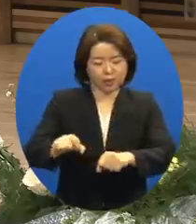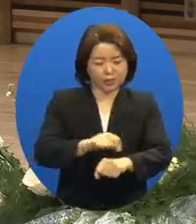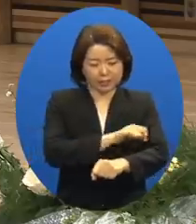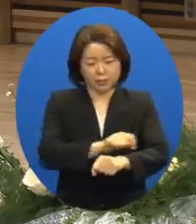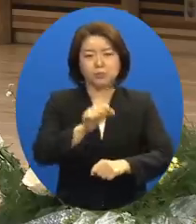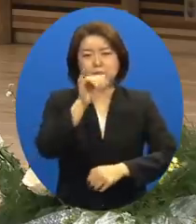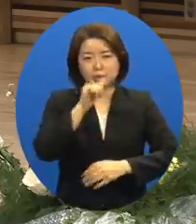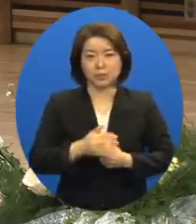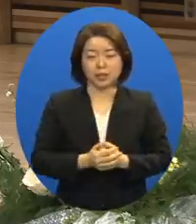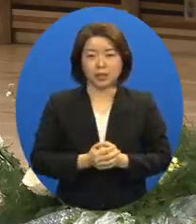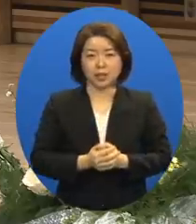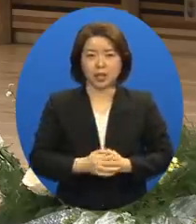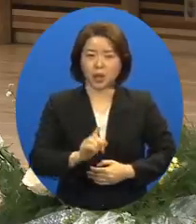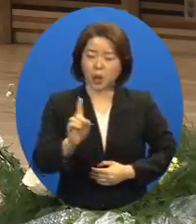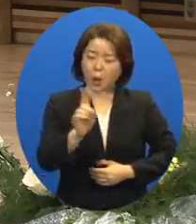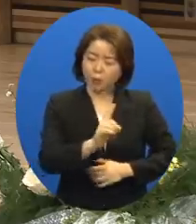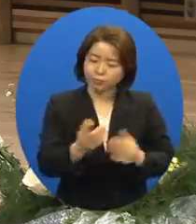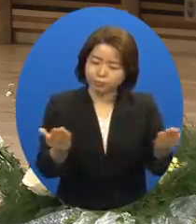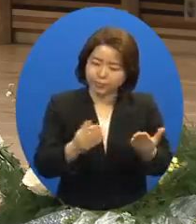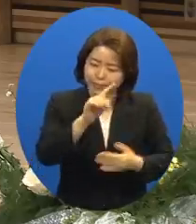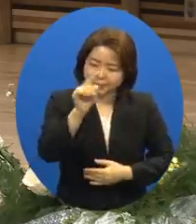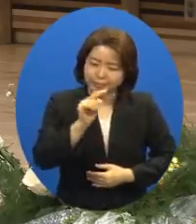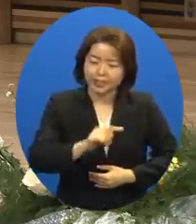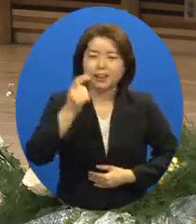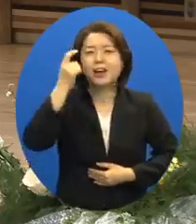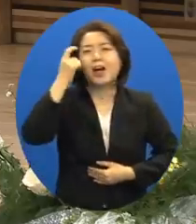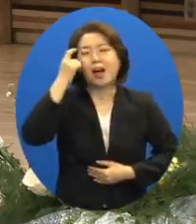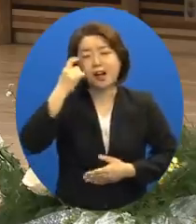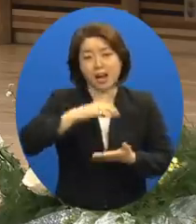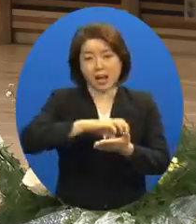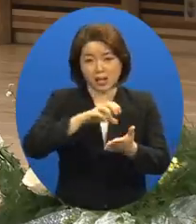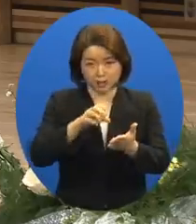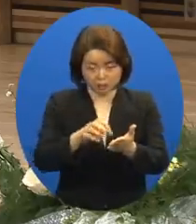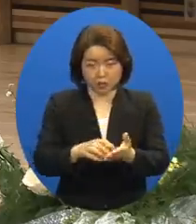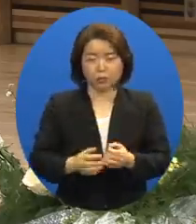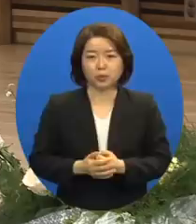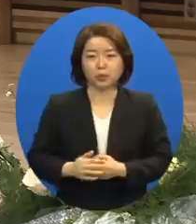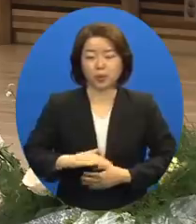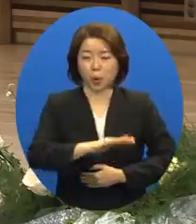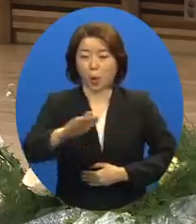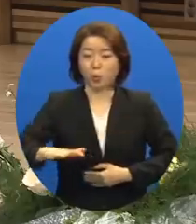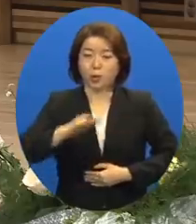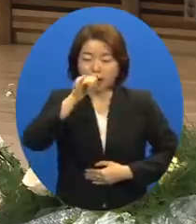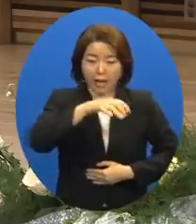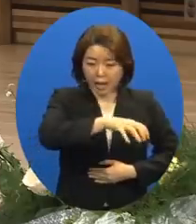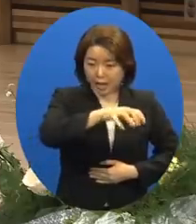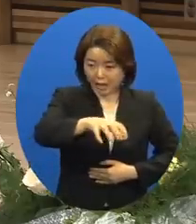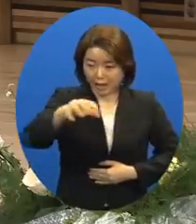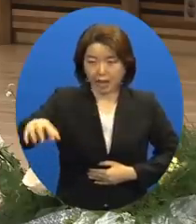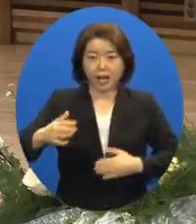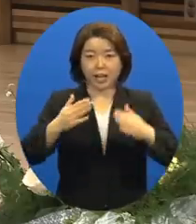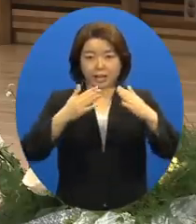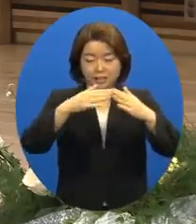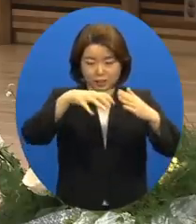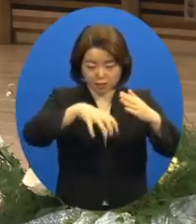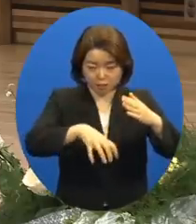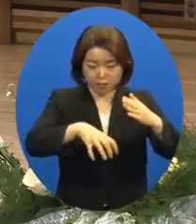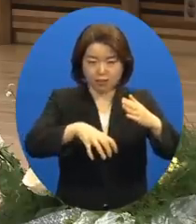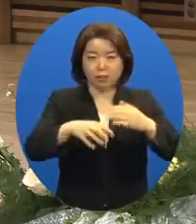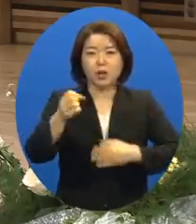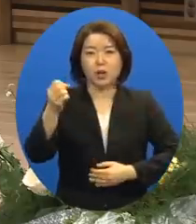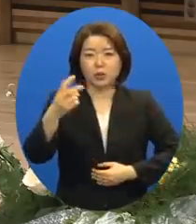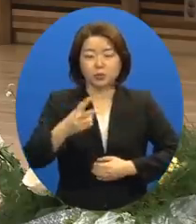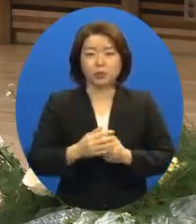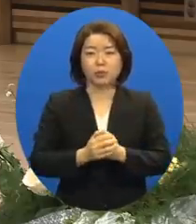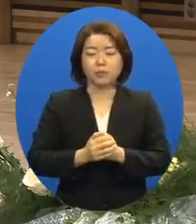무슨 일인가 그런 생각이 들 만큼 우리가 있는 처소에서 집에서 우리가